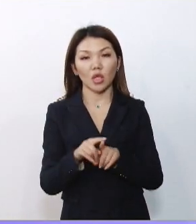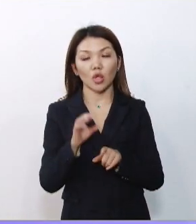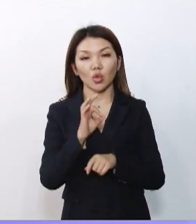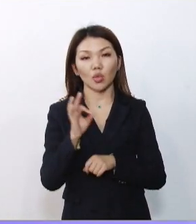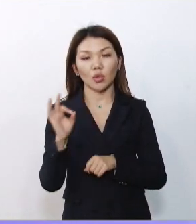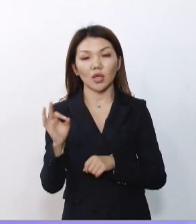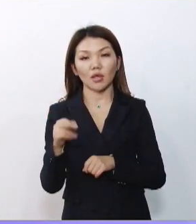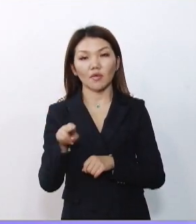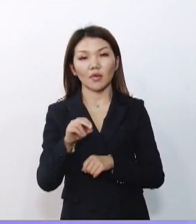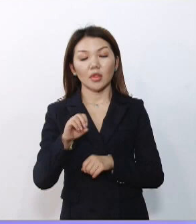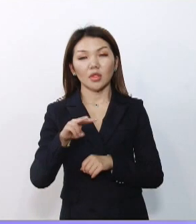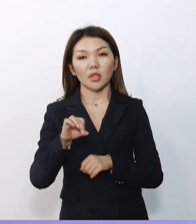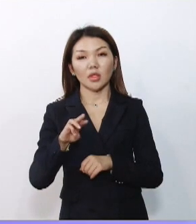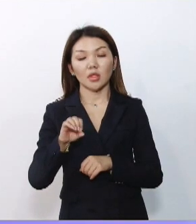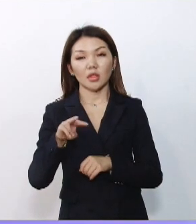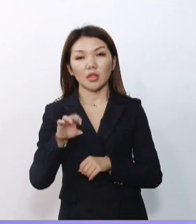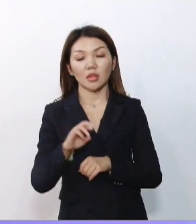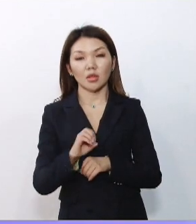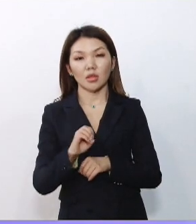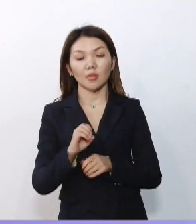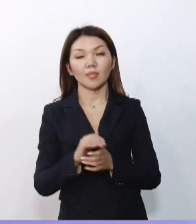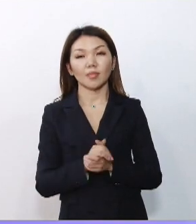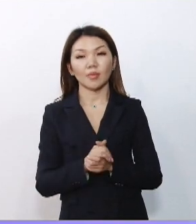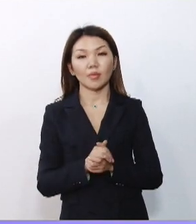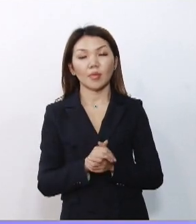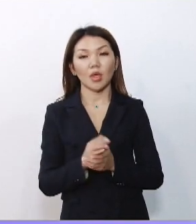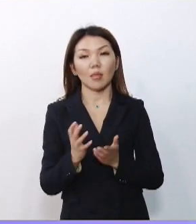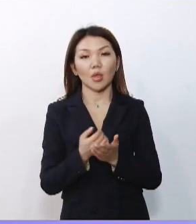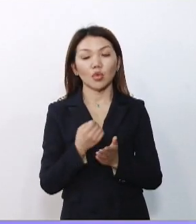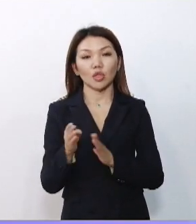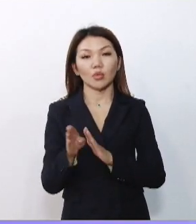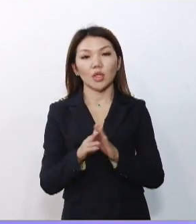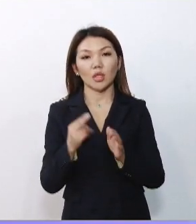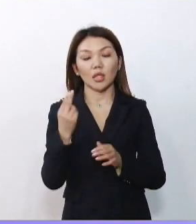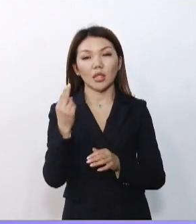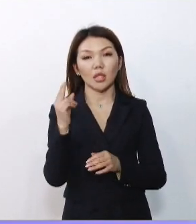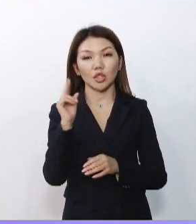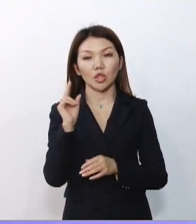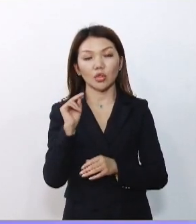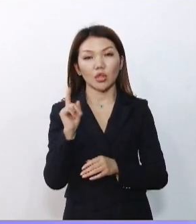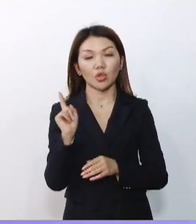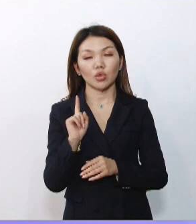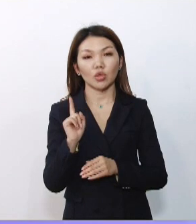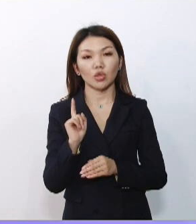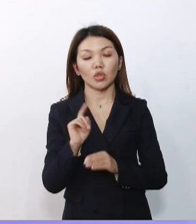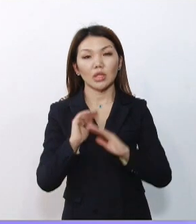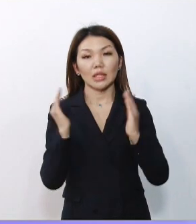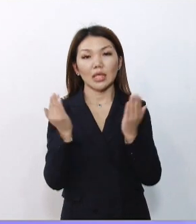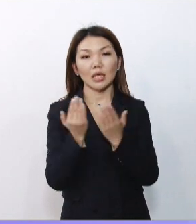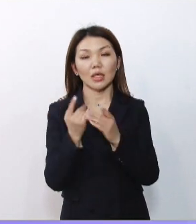Получим целое число. А то, что закрыли, это, ребята,